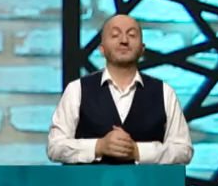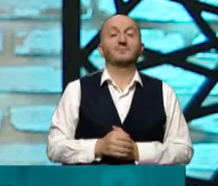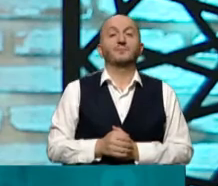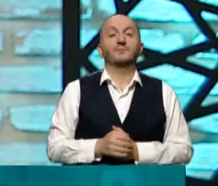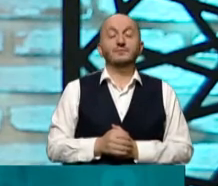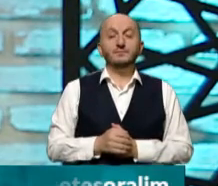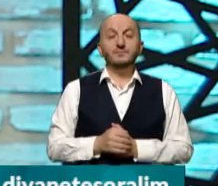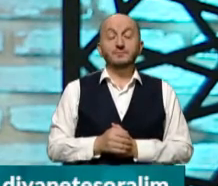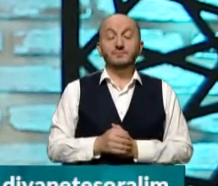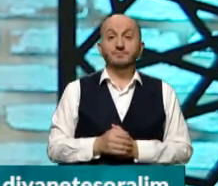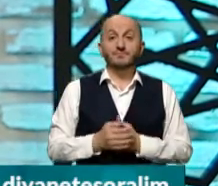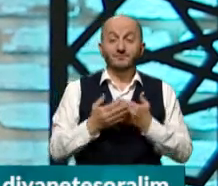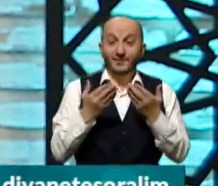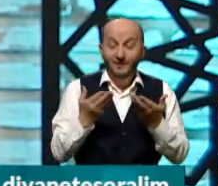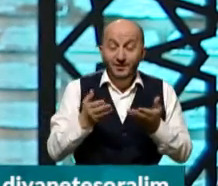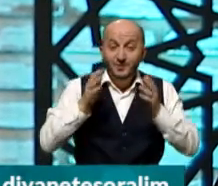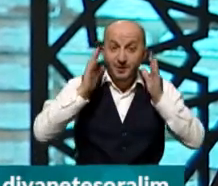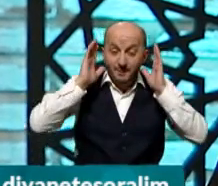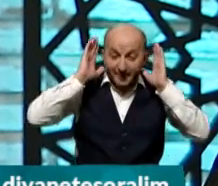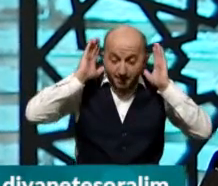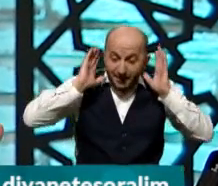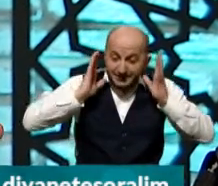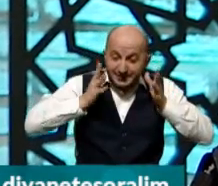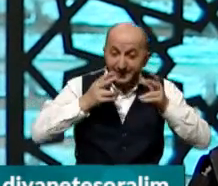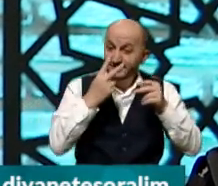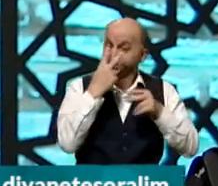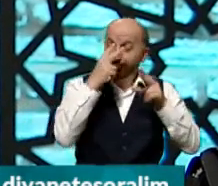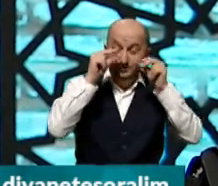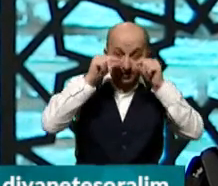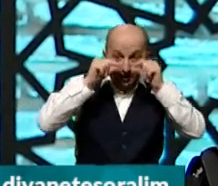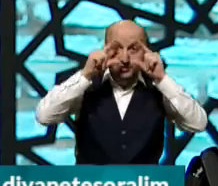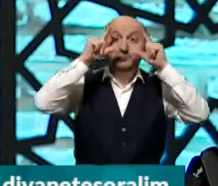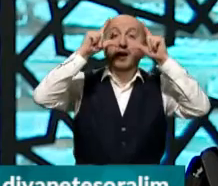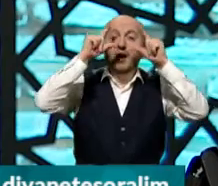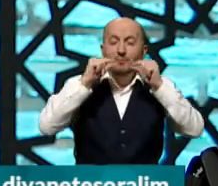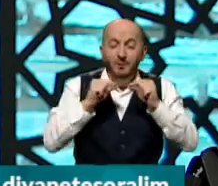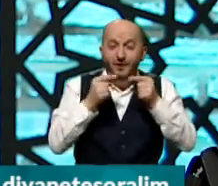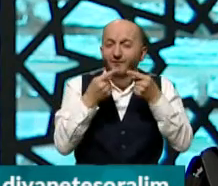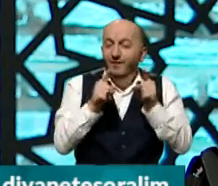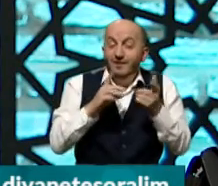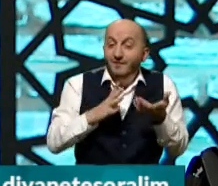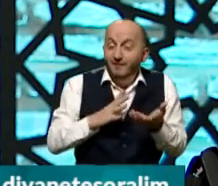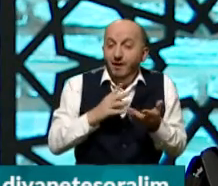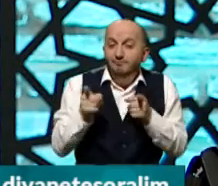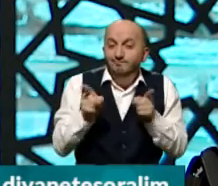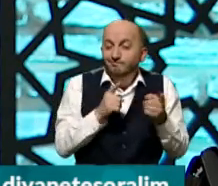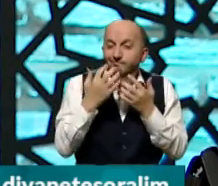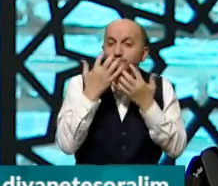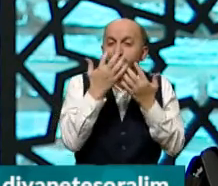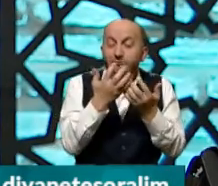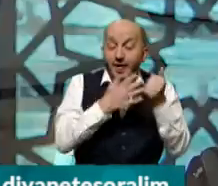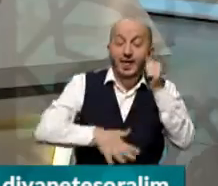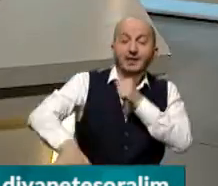akşamlar. Evet hocam, namaz kılarken gözleri açık tutmak ya da kapalı tutmak arasında bir fark var mı? Hangisi tavsiye edilir? Evet, genel